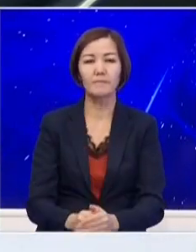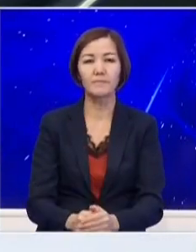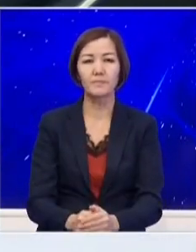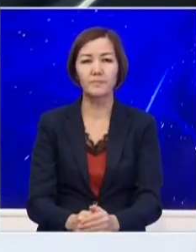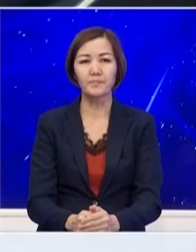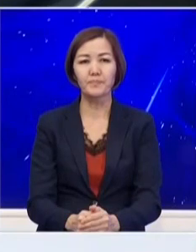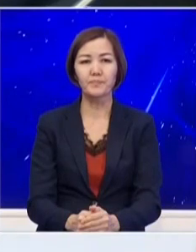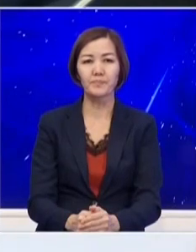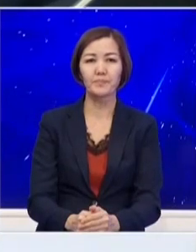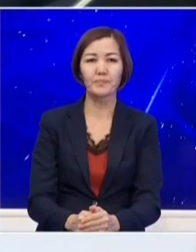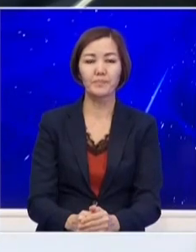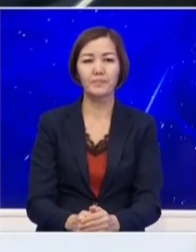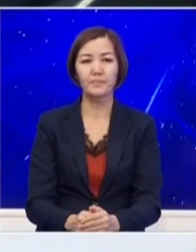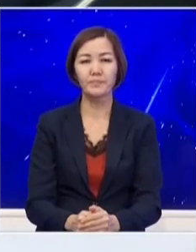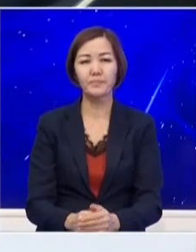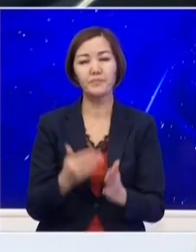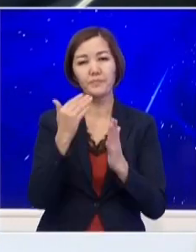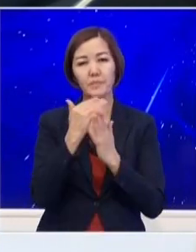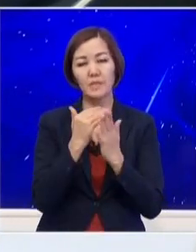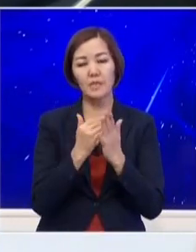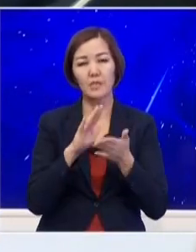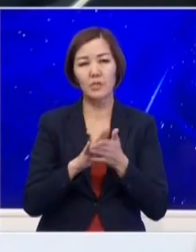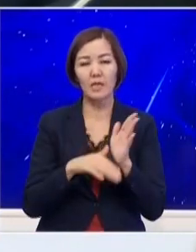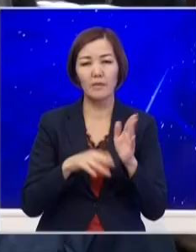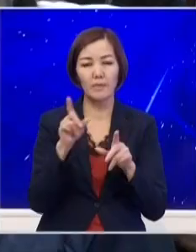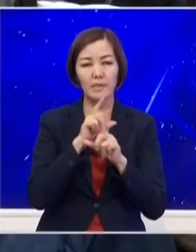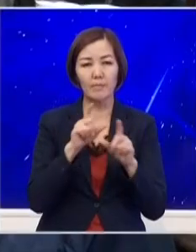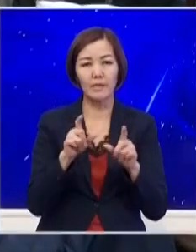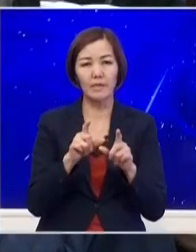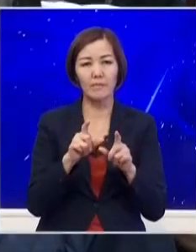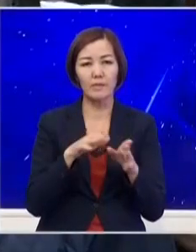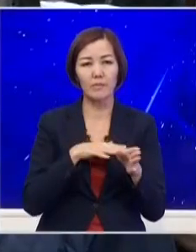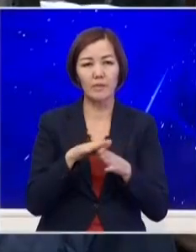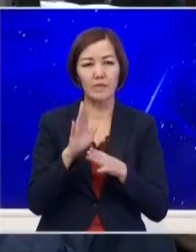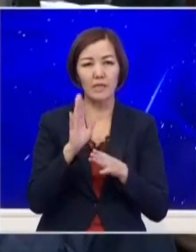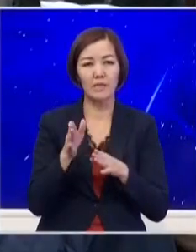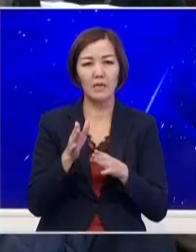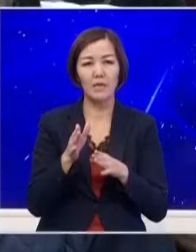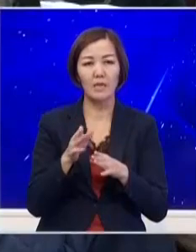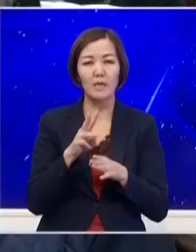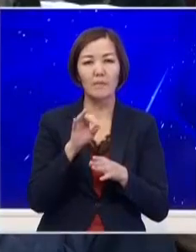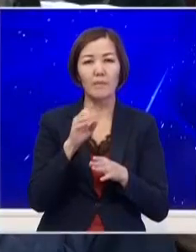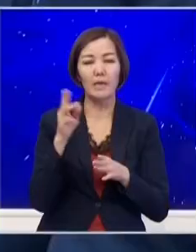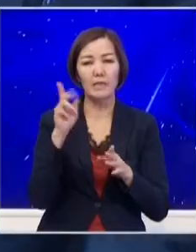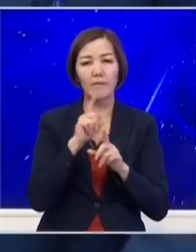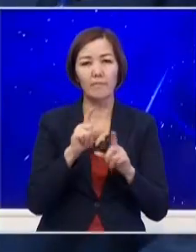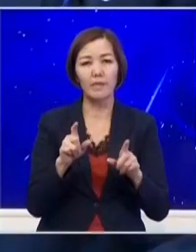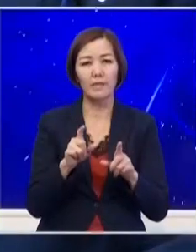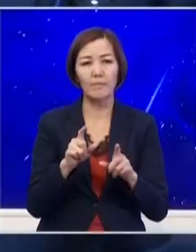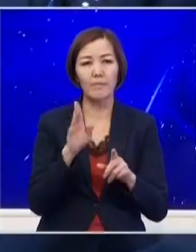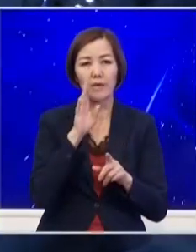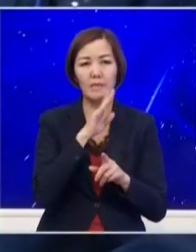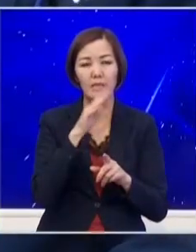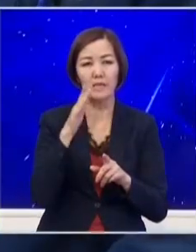ұлттық қордан жайлы мектеп бағдарламасы бойынша ақша бөлінеді. Аудандағы Мұқағали Мақатаев атындағы орта мектебі